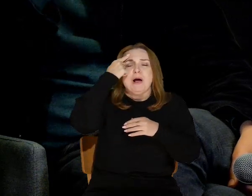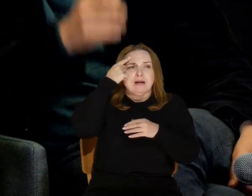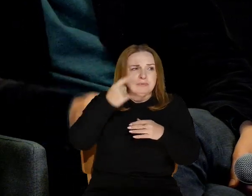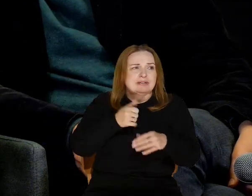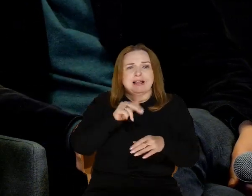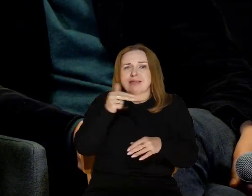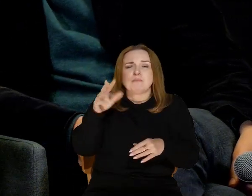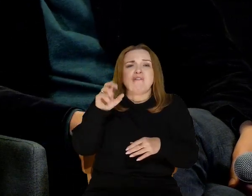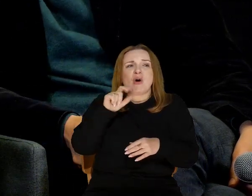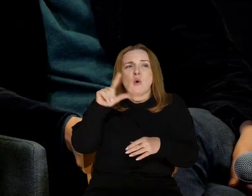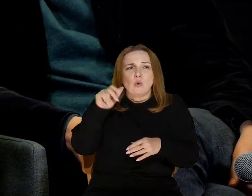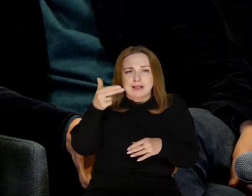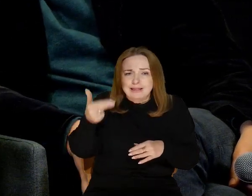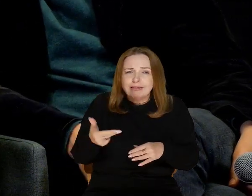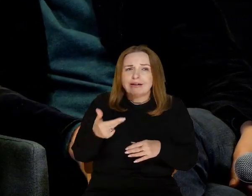rzeź